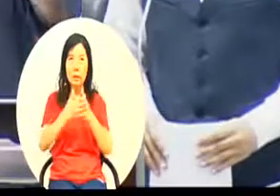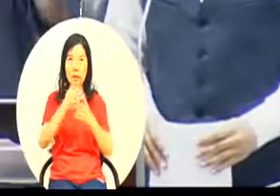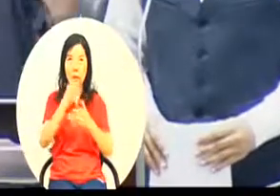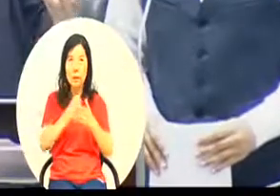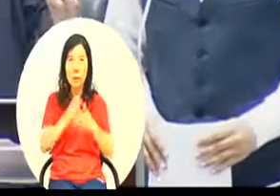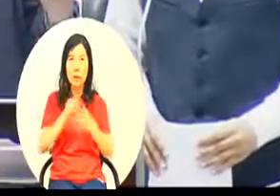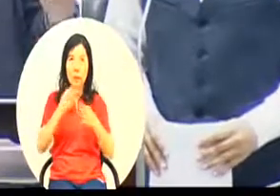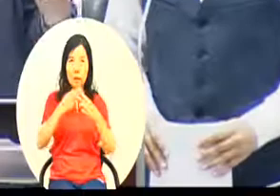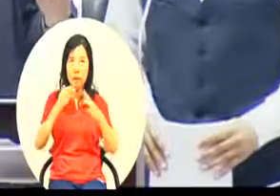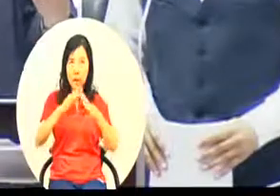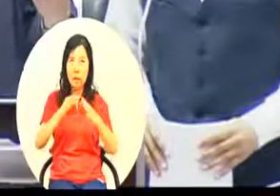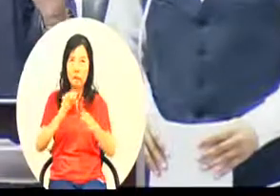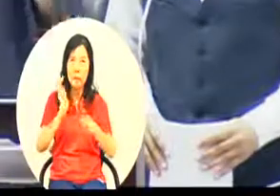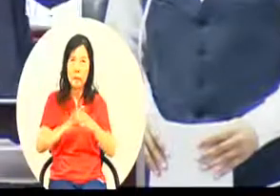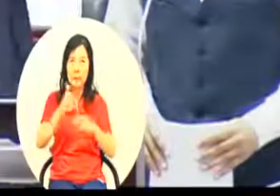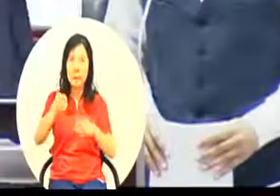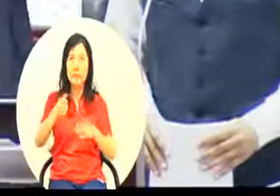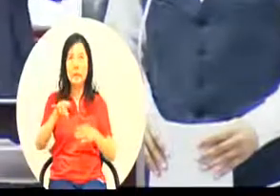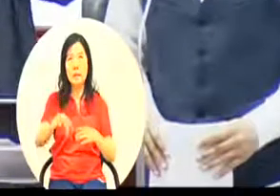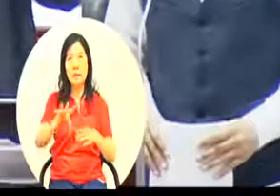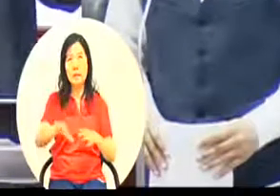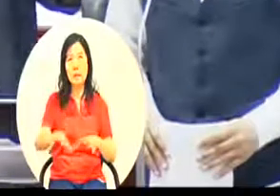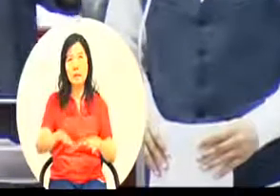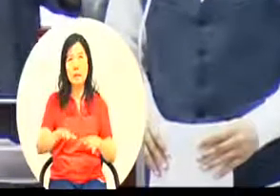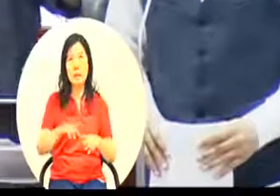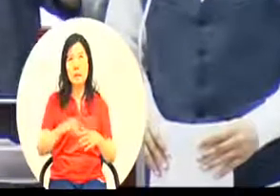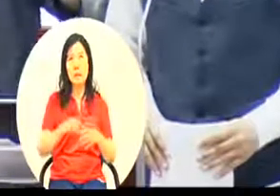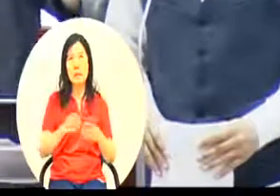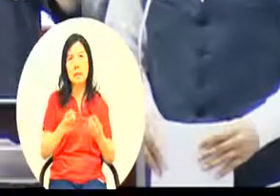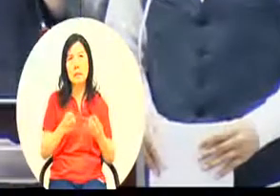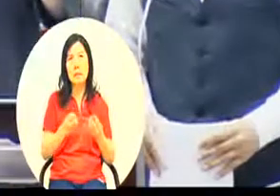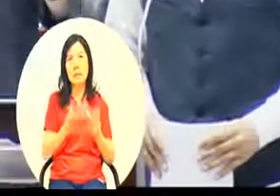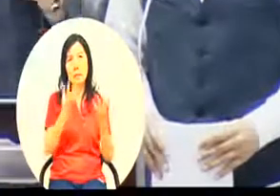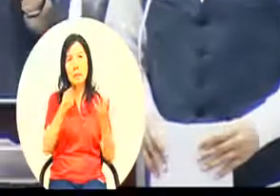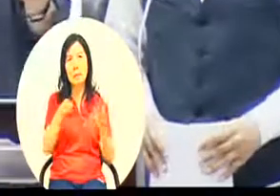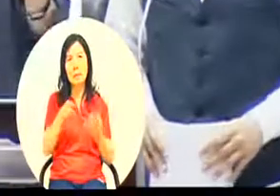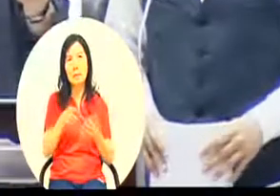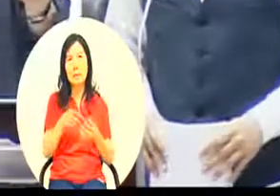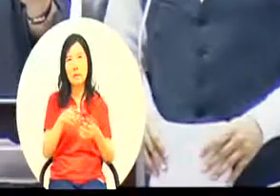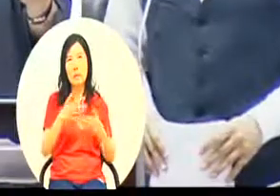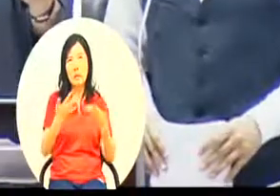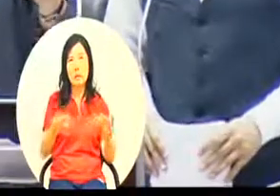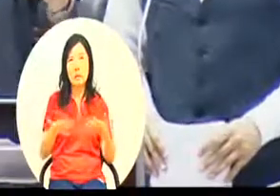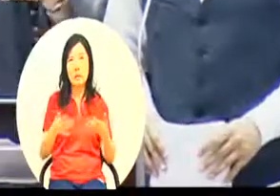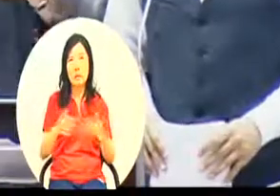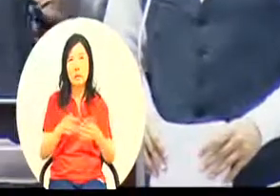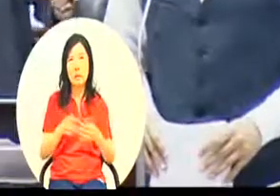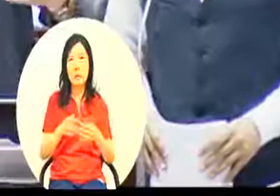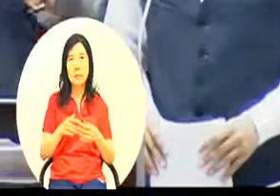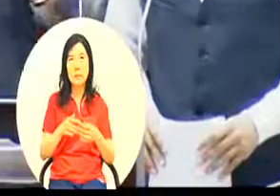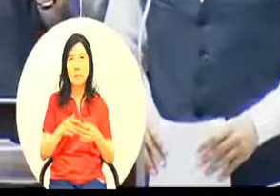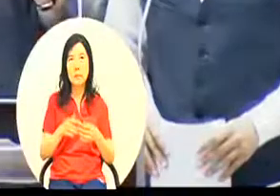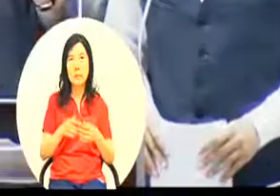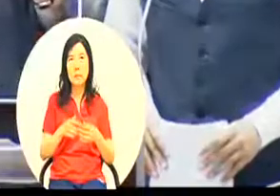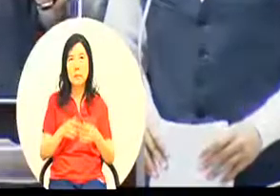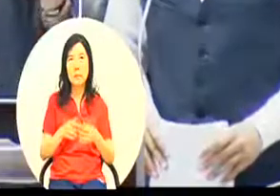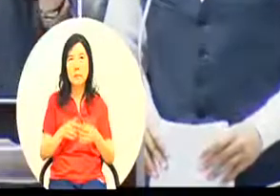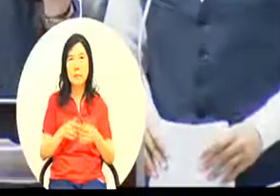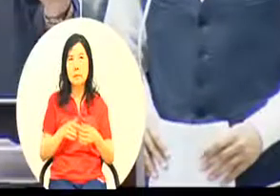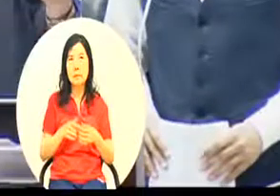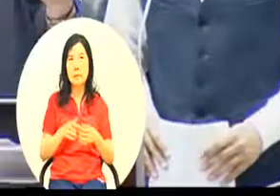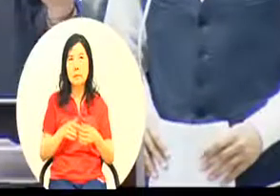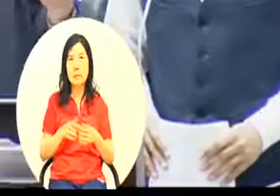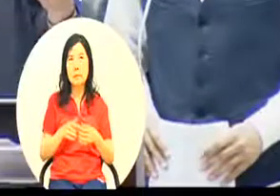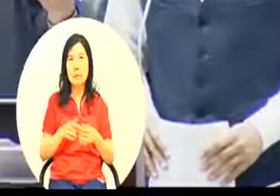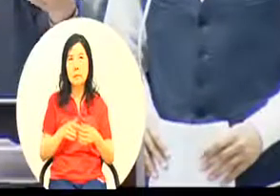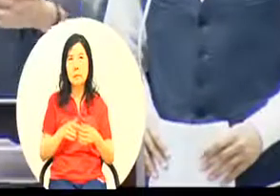文化最优质的地方，现在也发现啊，我们很多人哦，在一个不知